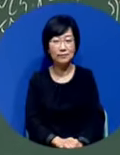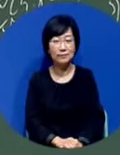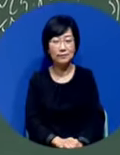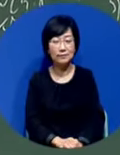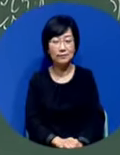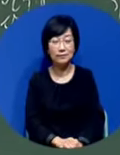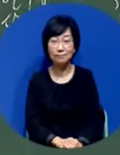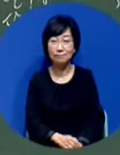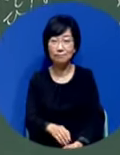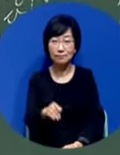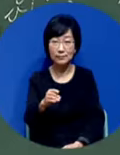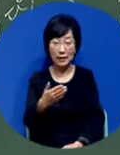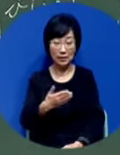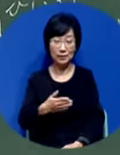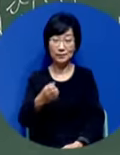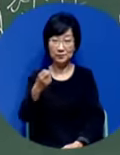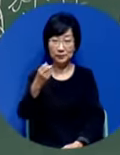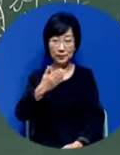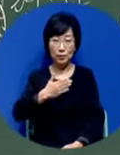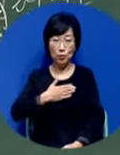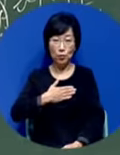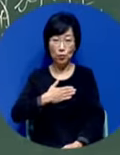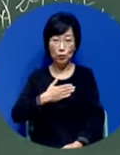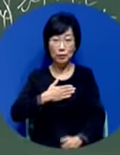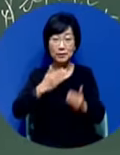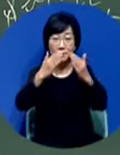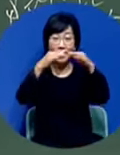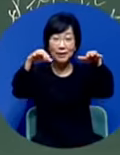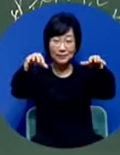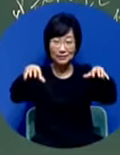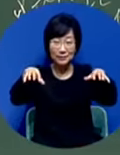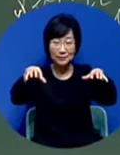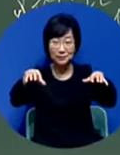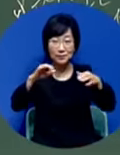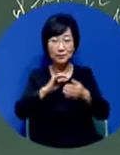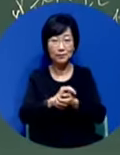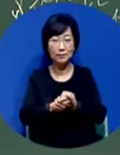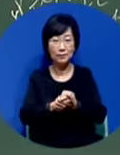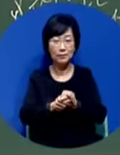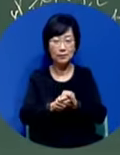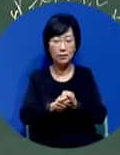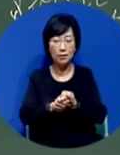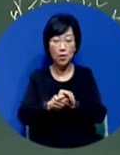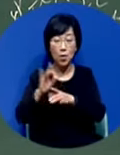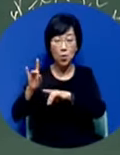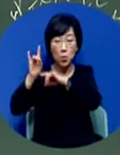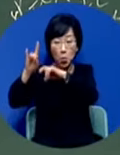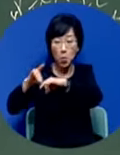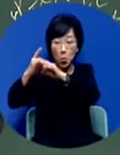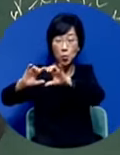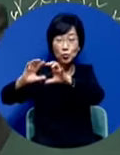우리 마을에 교회를 세우고 이게 호주에서 세웠어요.